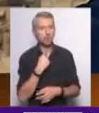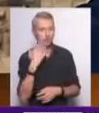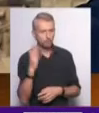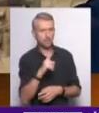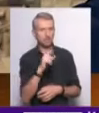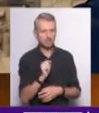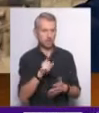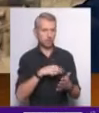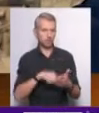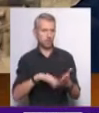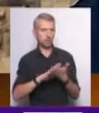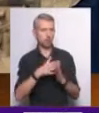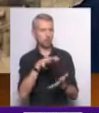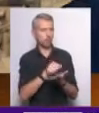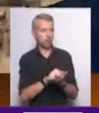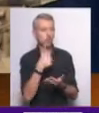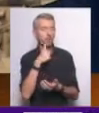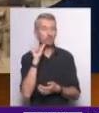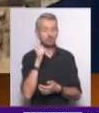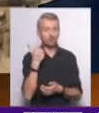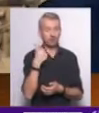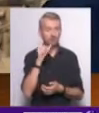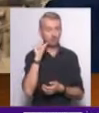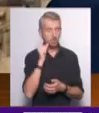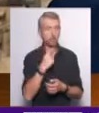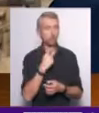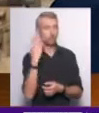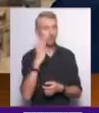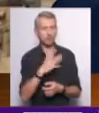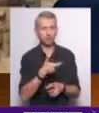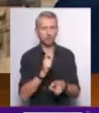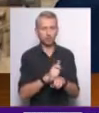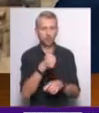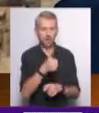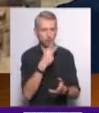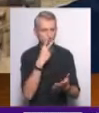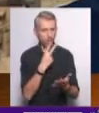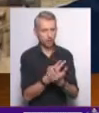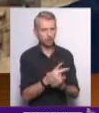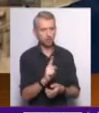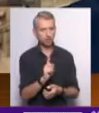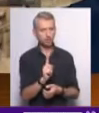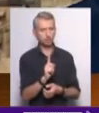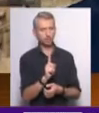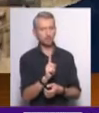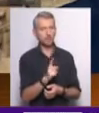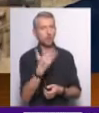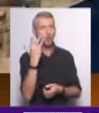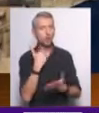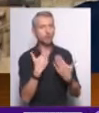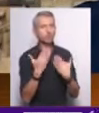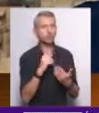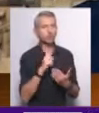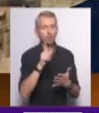за розірвання договору оренди. Mm-hmm. І вчорашнє голосування, до речі, дуже гарно показує, що коли стосується